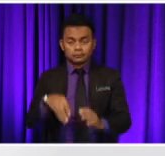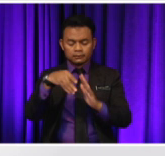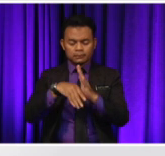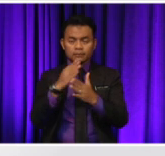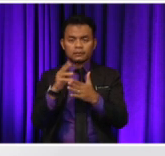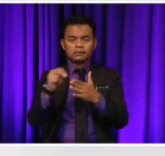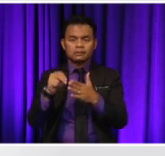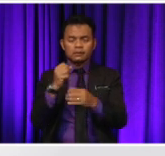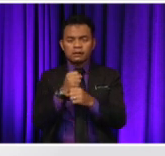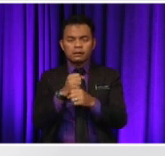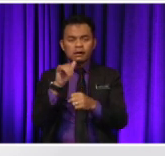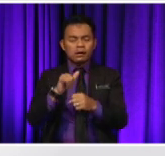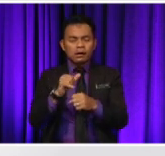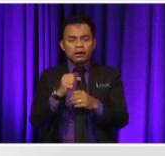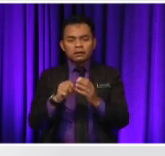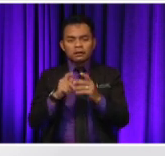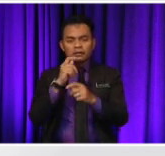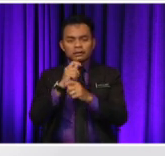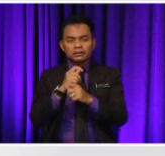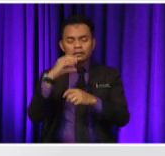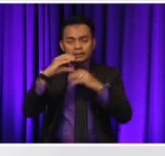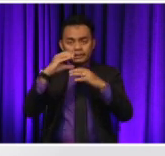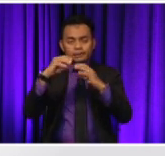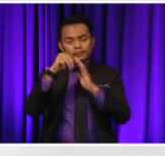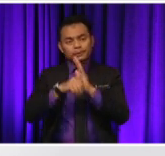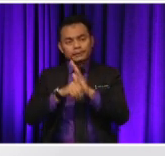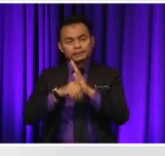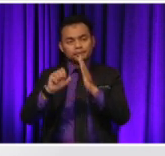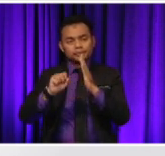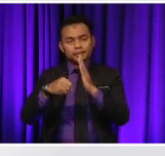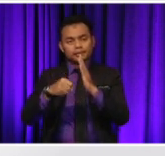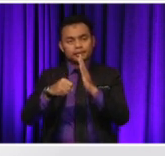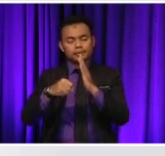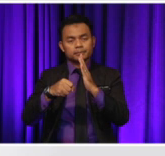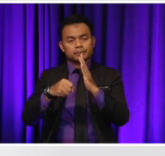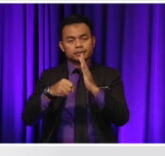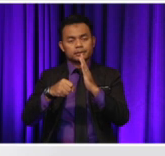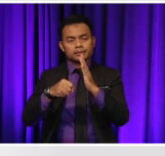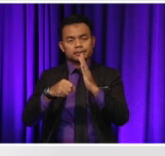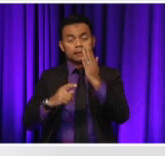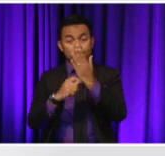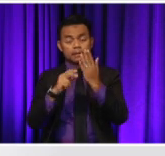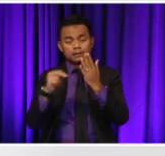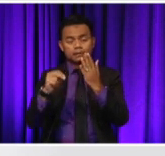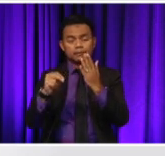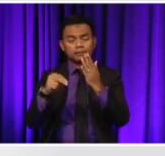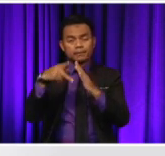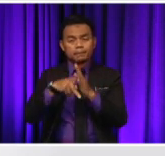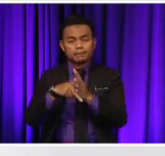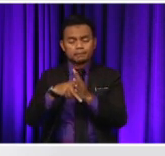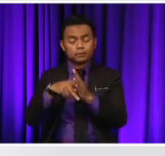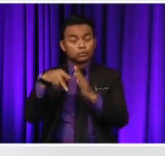dapat meningkatkan pengeluaran yang optimis dan mengurangkan pembasran yang kedua